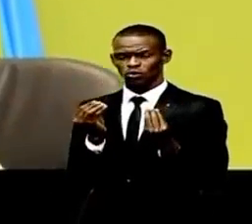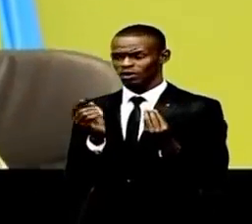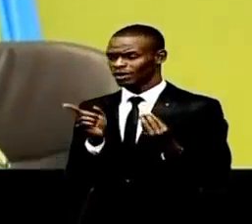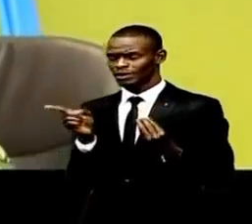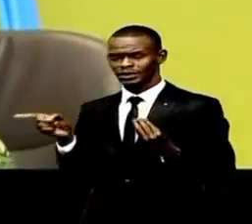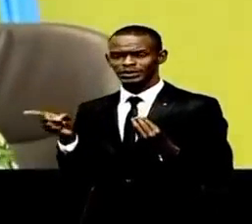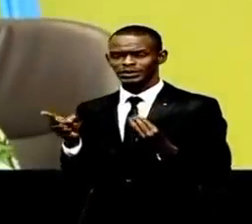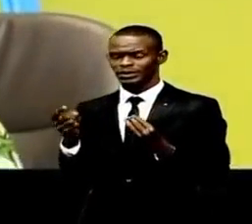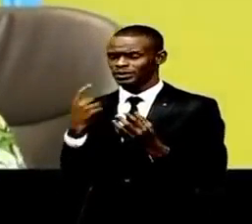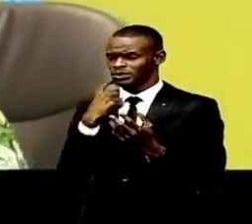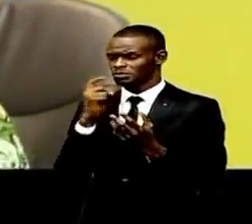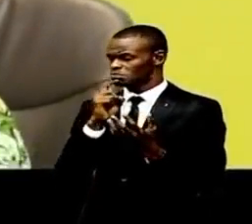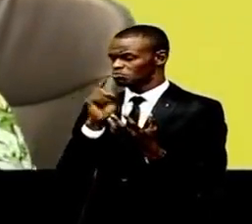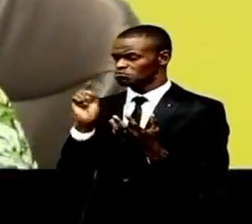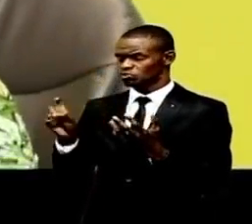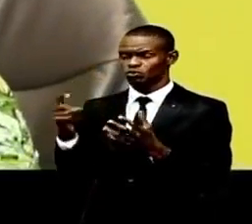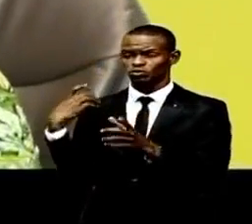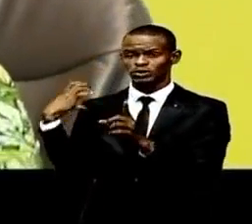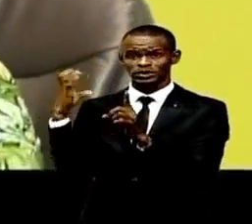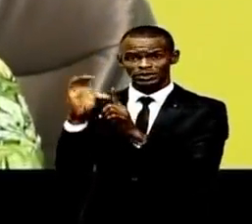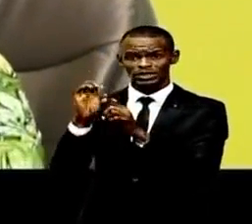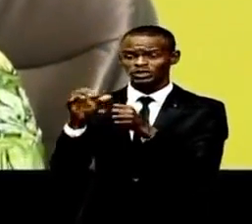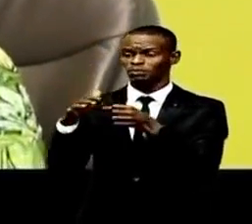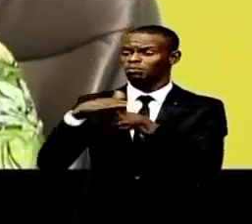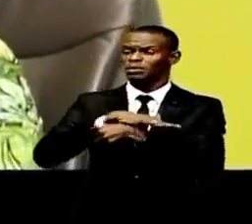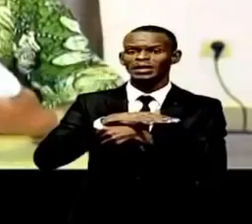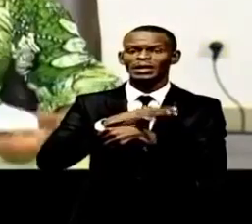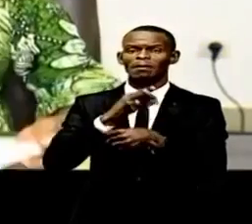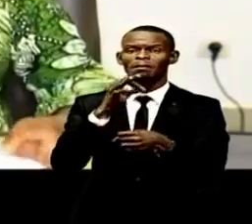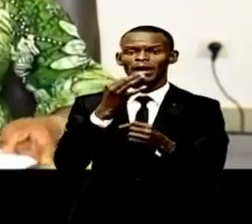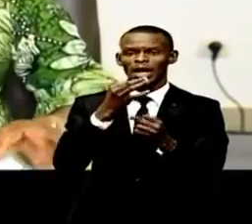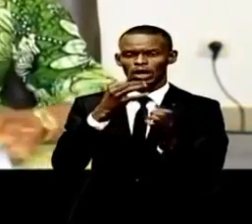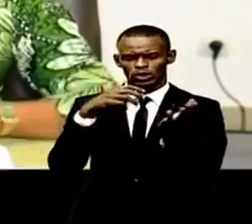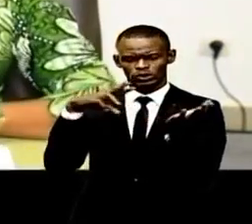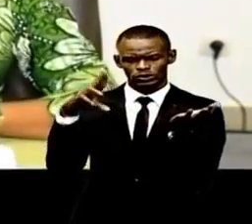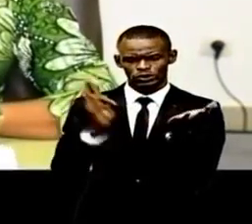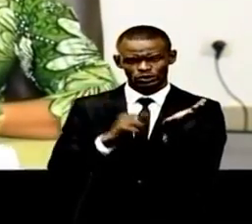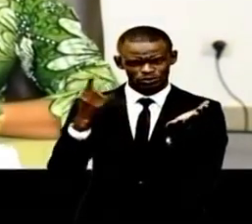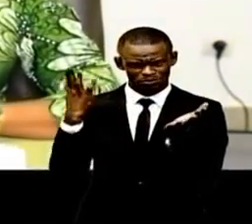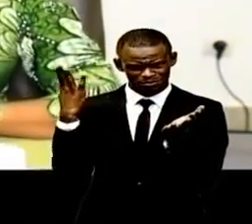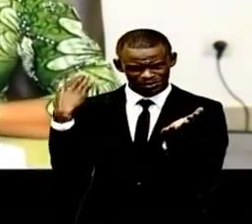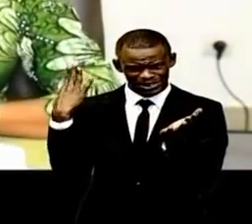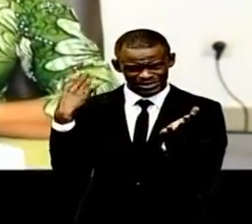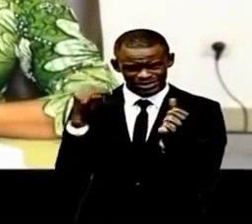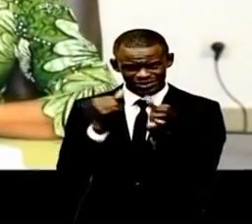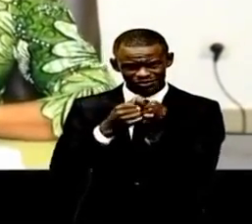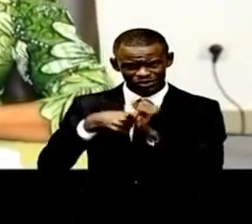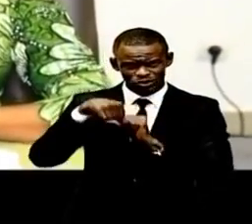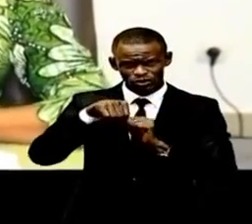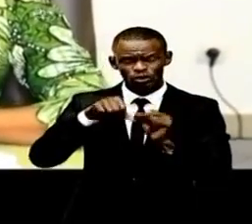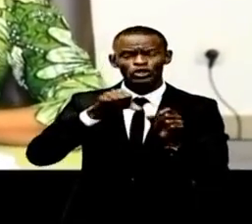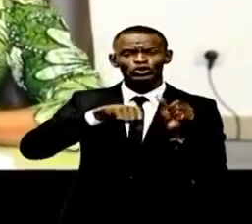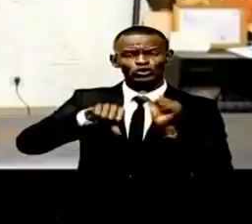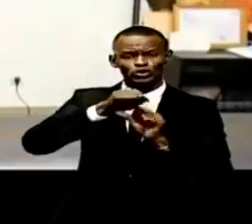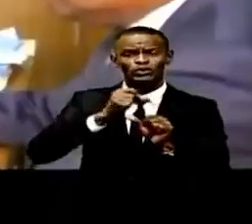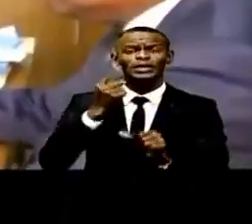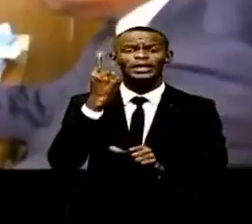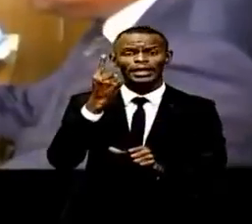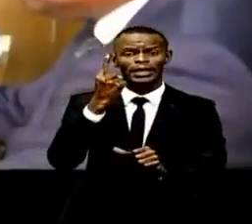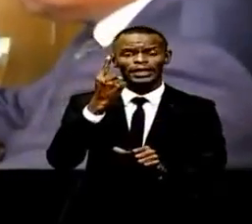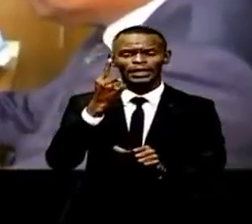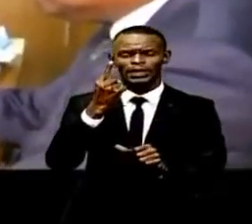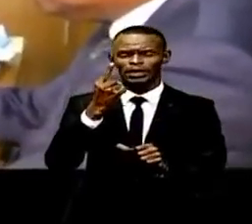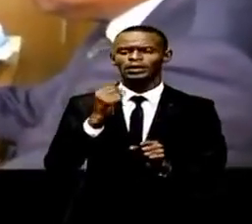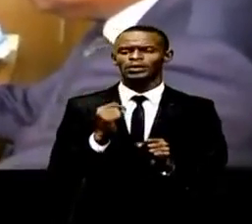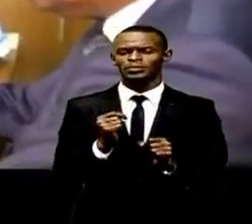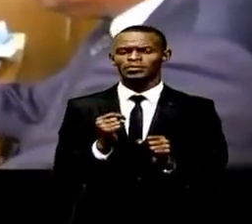remplir ses obligations souscrites dans le cadre du contrat d'aménagement signé avec l'Agence de zones économiques spéciales. À